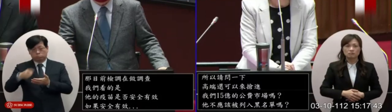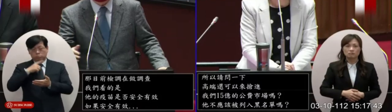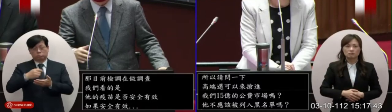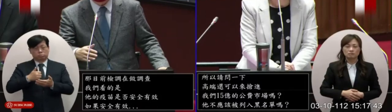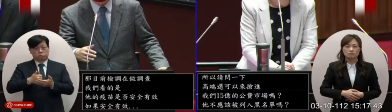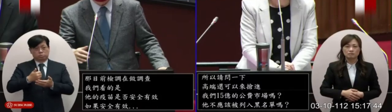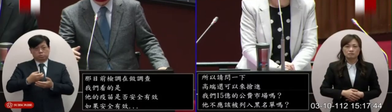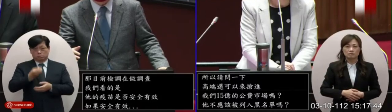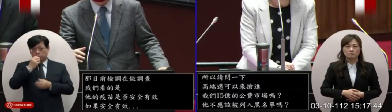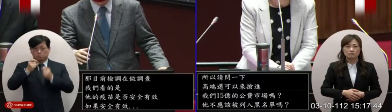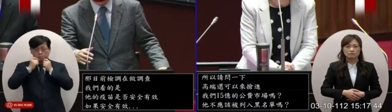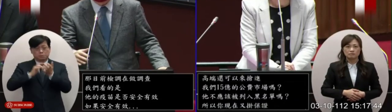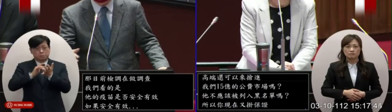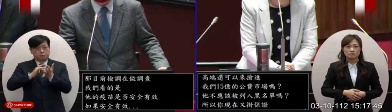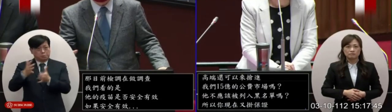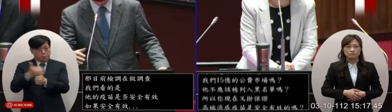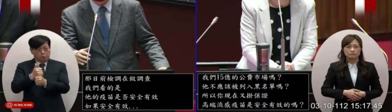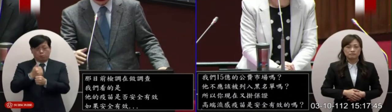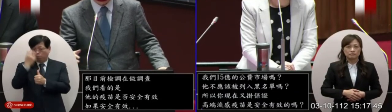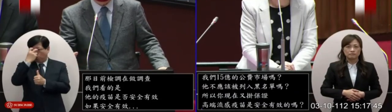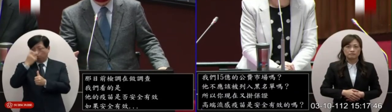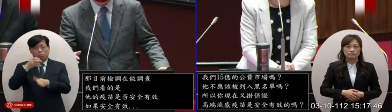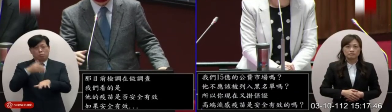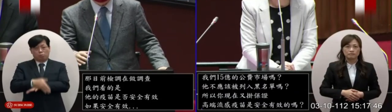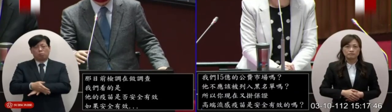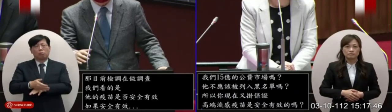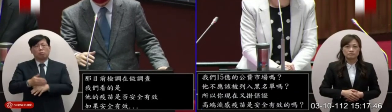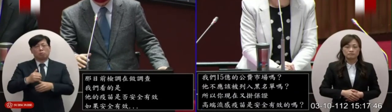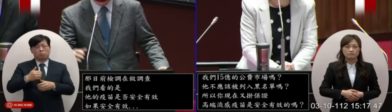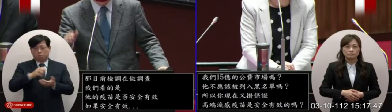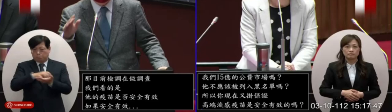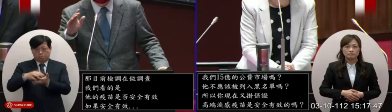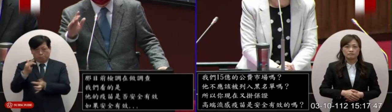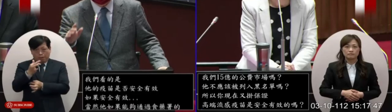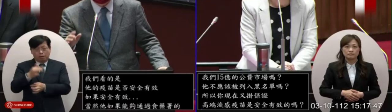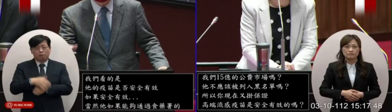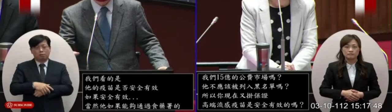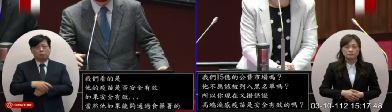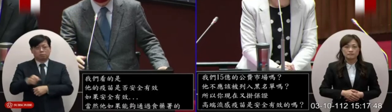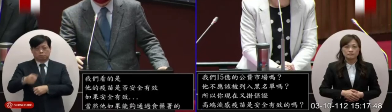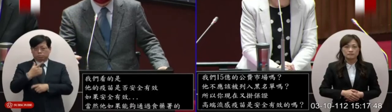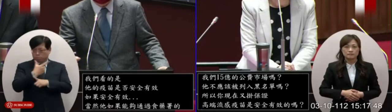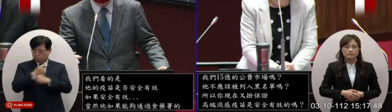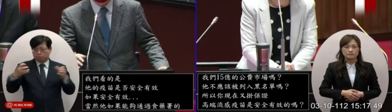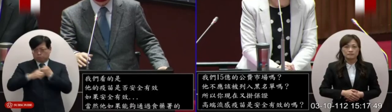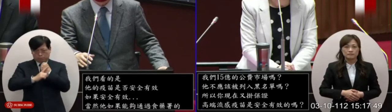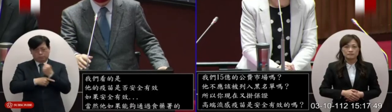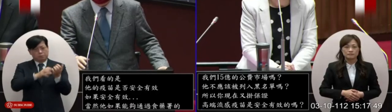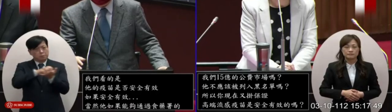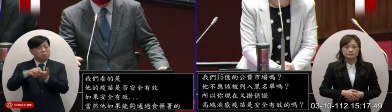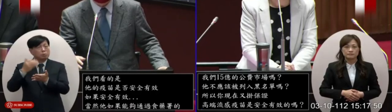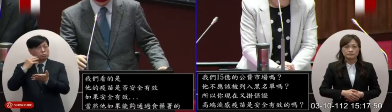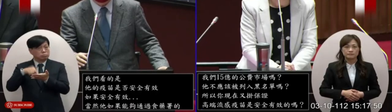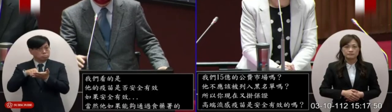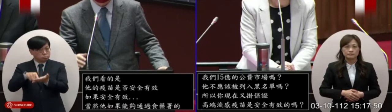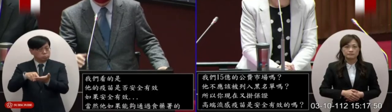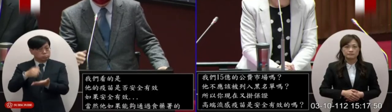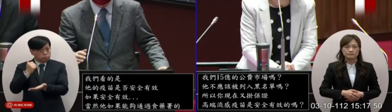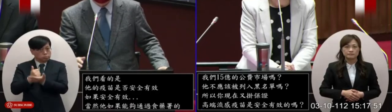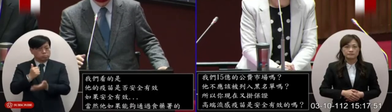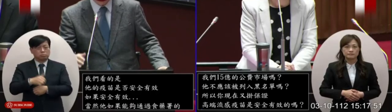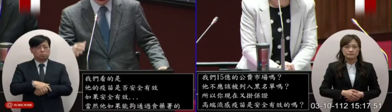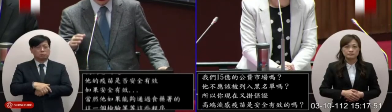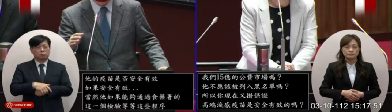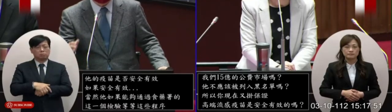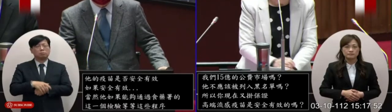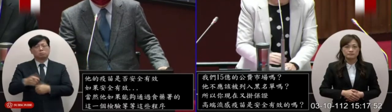食药署的这个检验等等这一些的程序，这些都是合法的程序，如果能够通过的